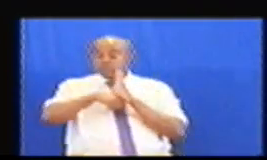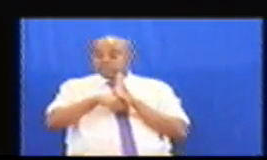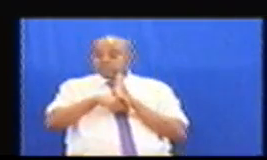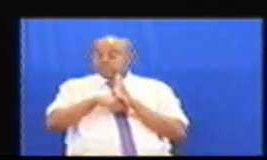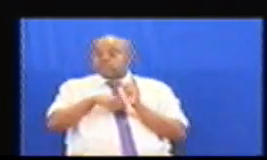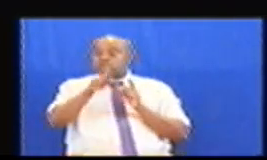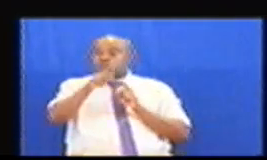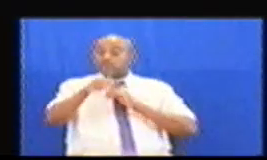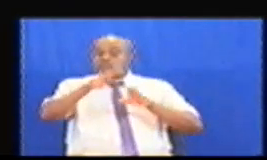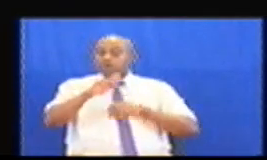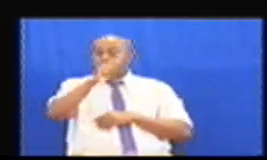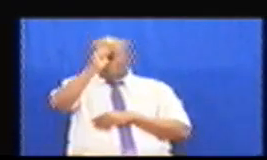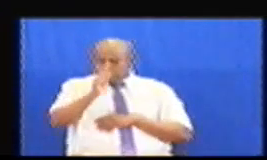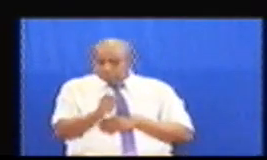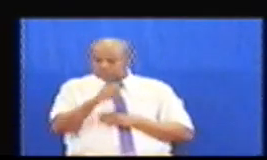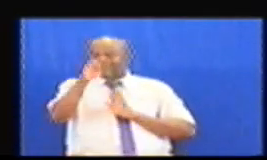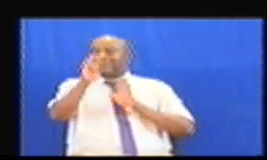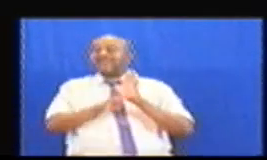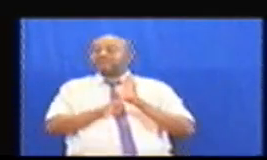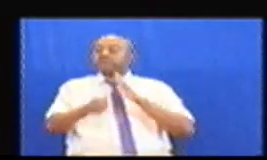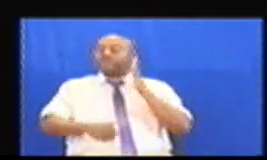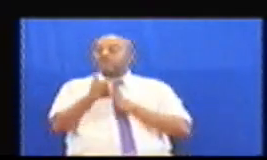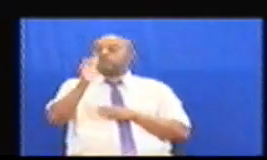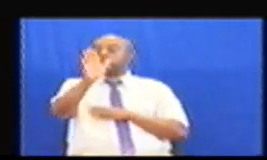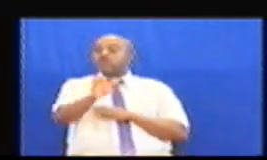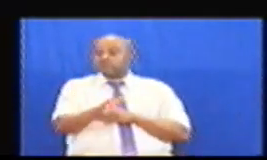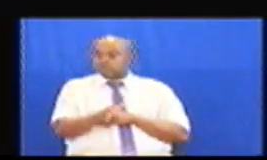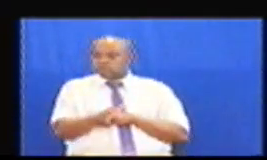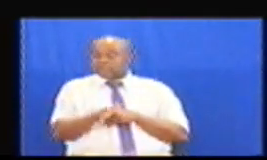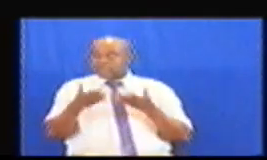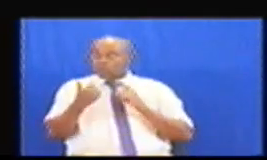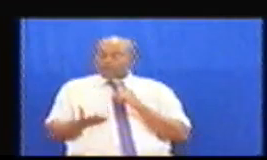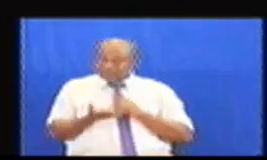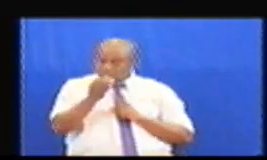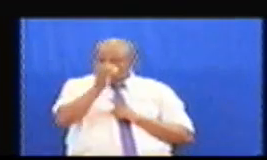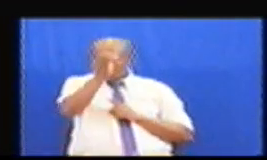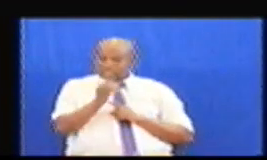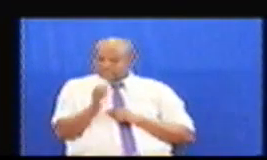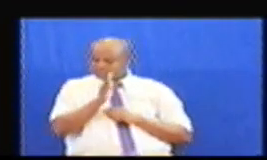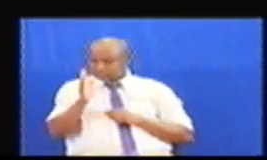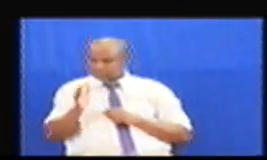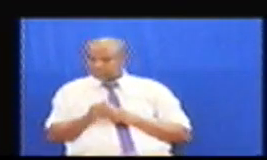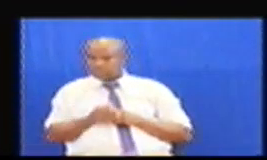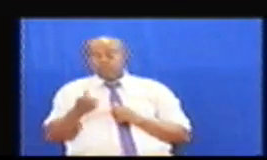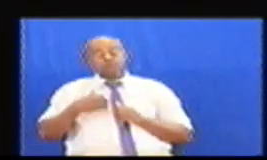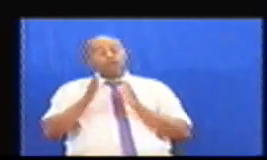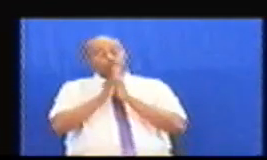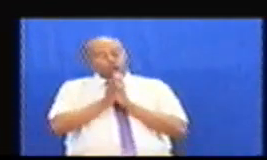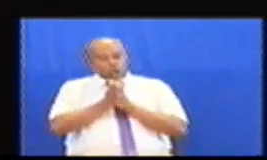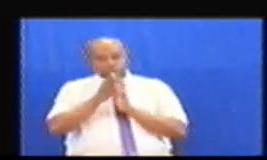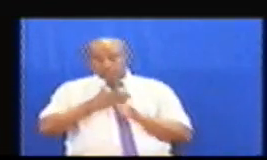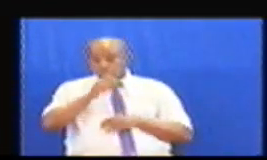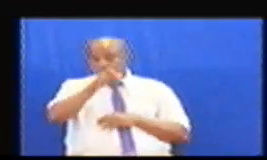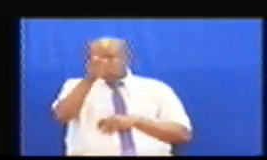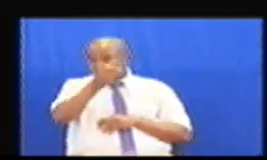wana utamaduni wa kuheshimu taratibu zilizojiwekea. Na matokeo yake wamefanikiwa kwa kiasi fulani. Sasa ombi langu kwa Watanzania,